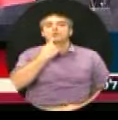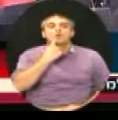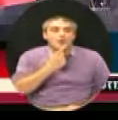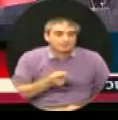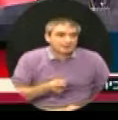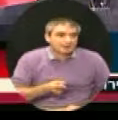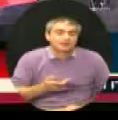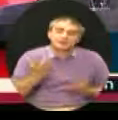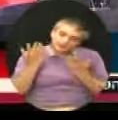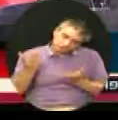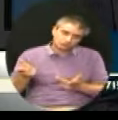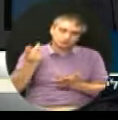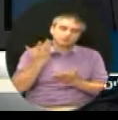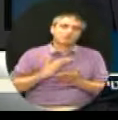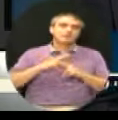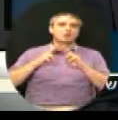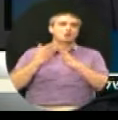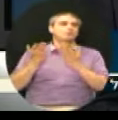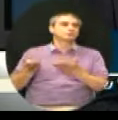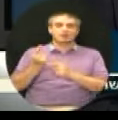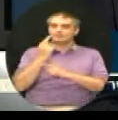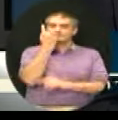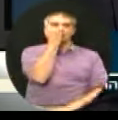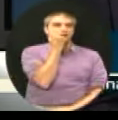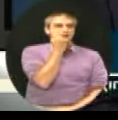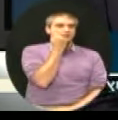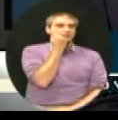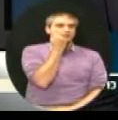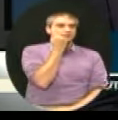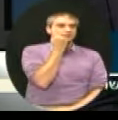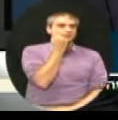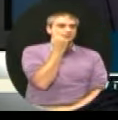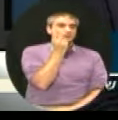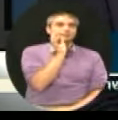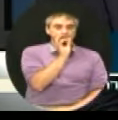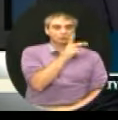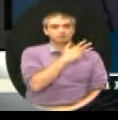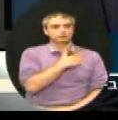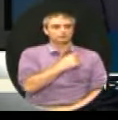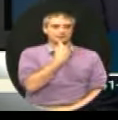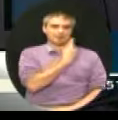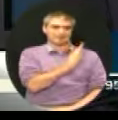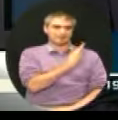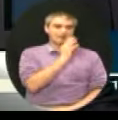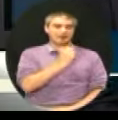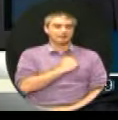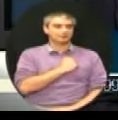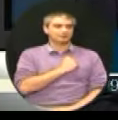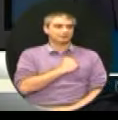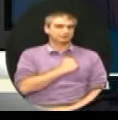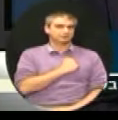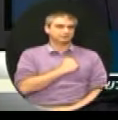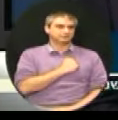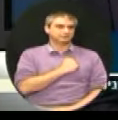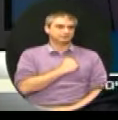לה, אשרך שקנית את עולמך ברגע אחד. עכשיו זה בדיוק מה שנבון רצה להגיד על הדת,